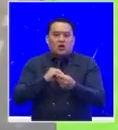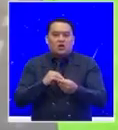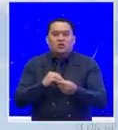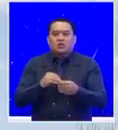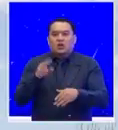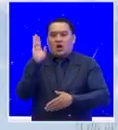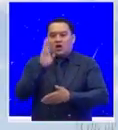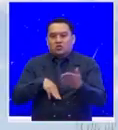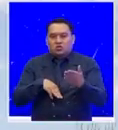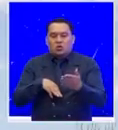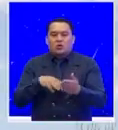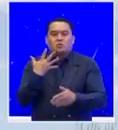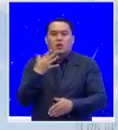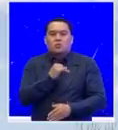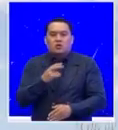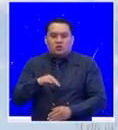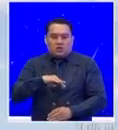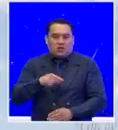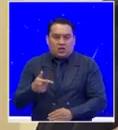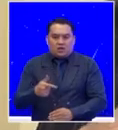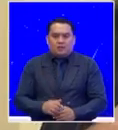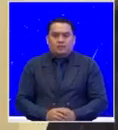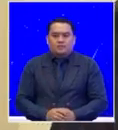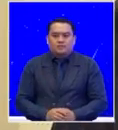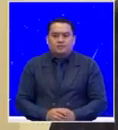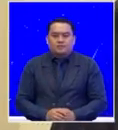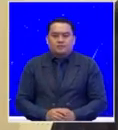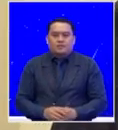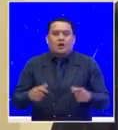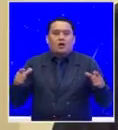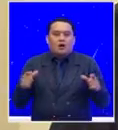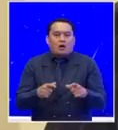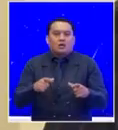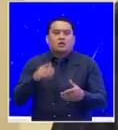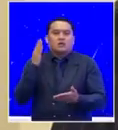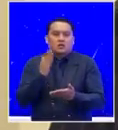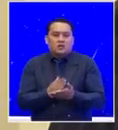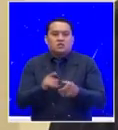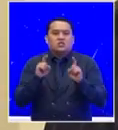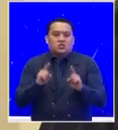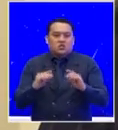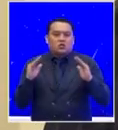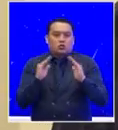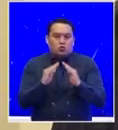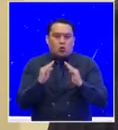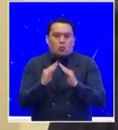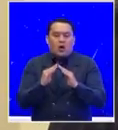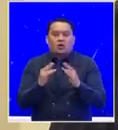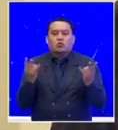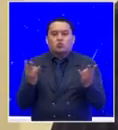края оштрафованы почти на 5 миллионов тенге. Карантин есть, сидеть надо дома, как можно меньше